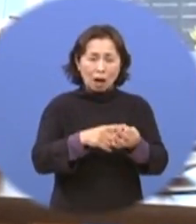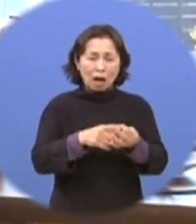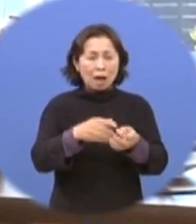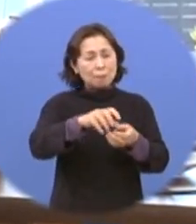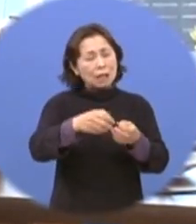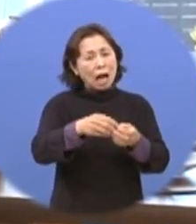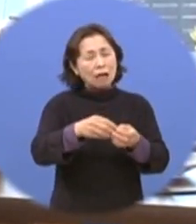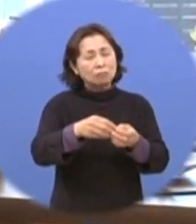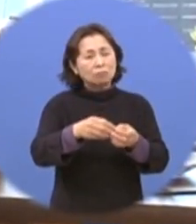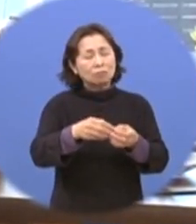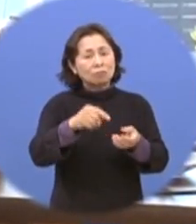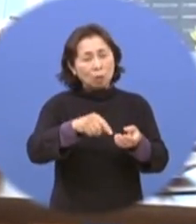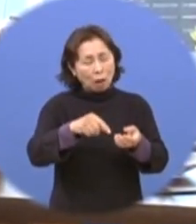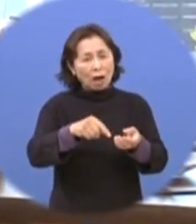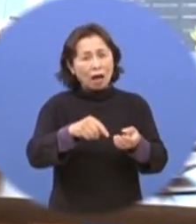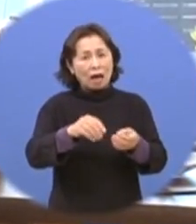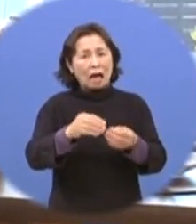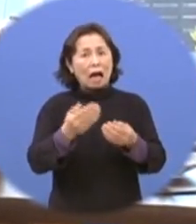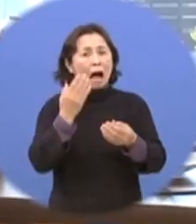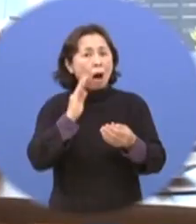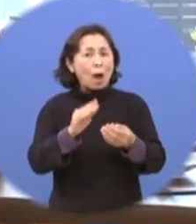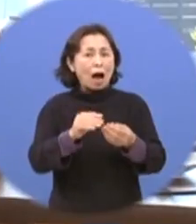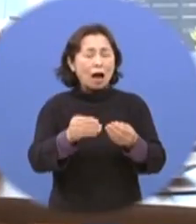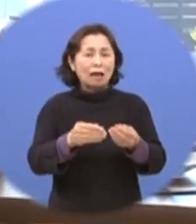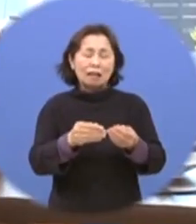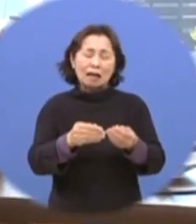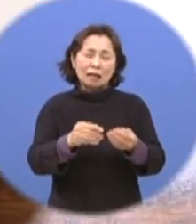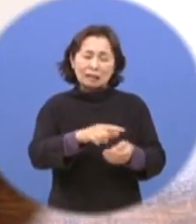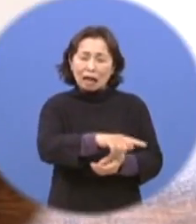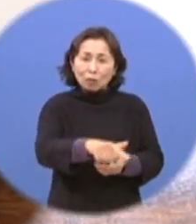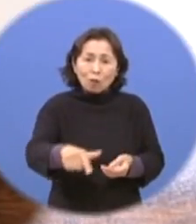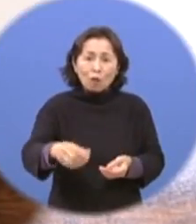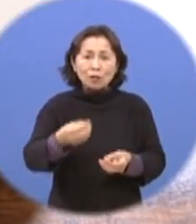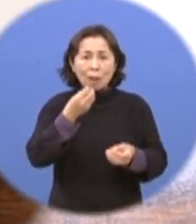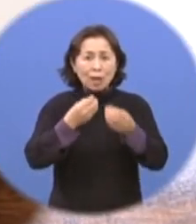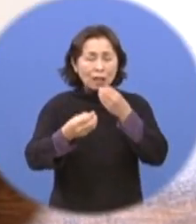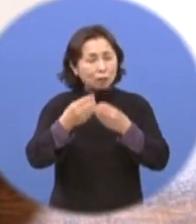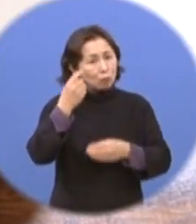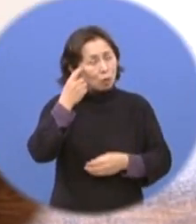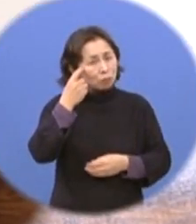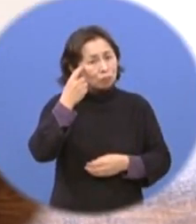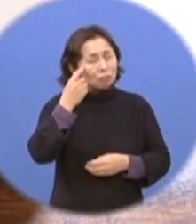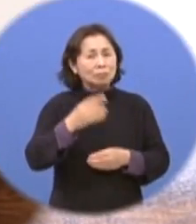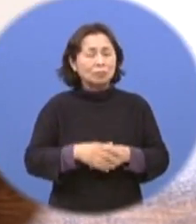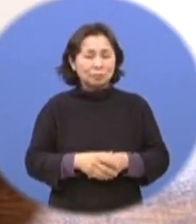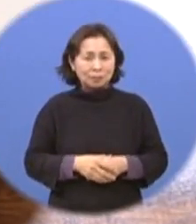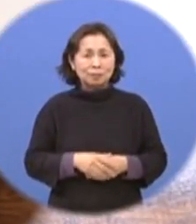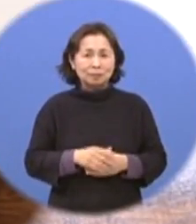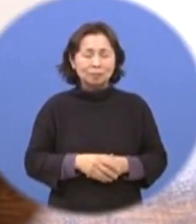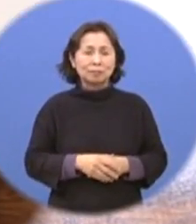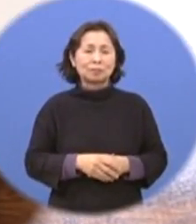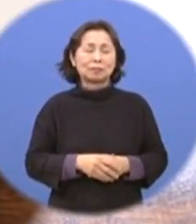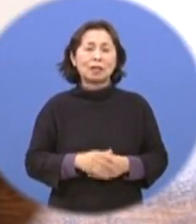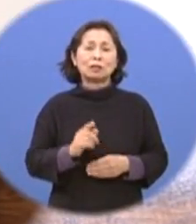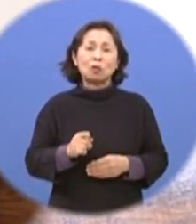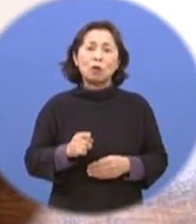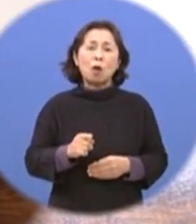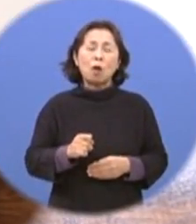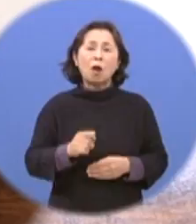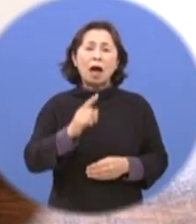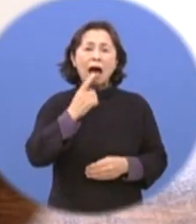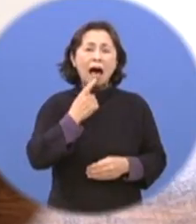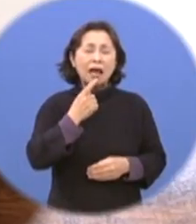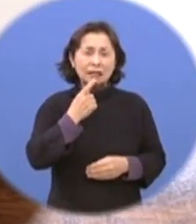まぁみかんですねそういうのを食べて育ってるんじゃないかなと体に流れているそういう味を一緒に